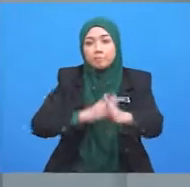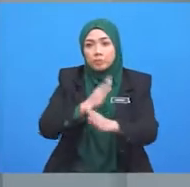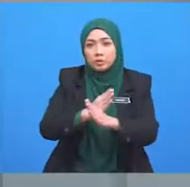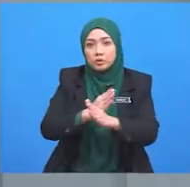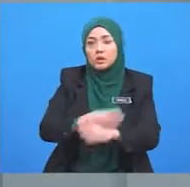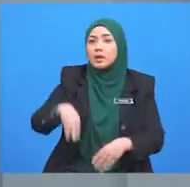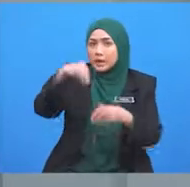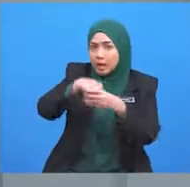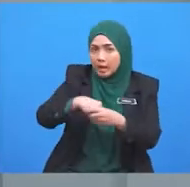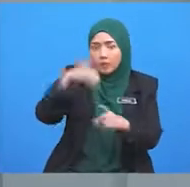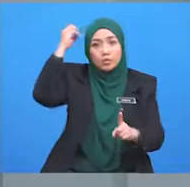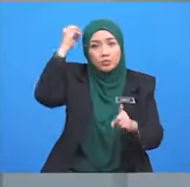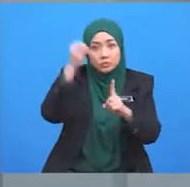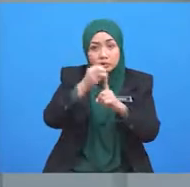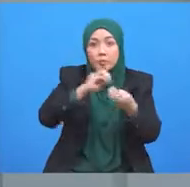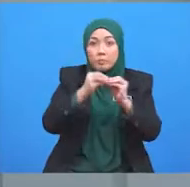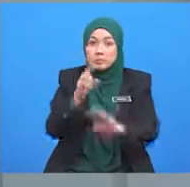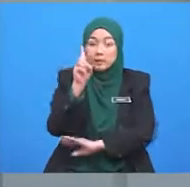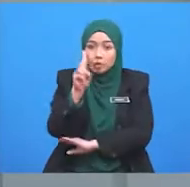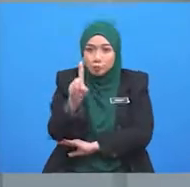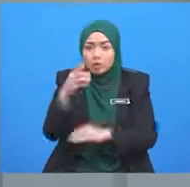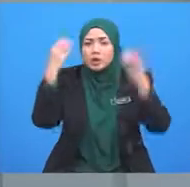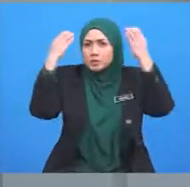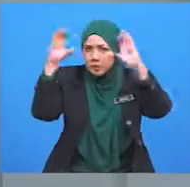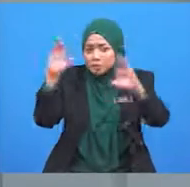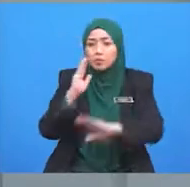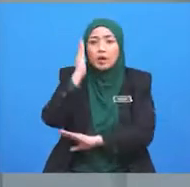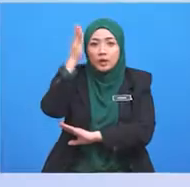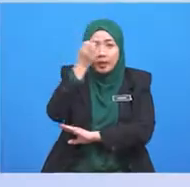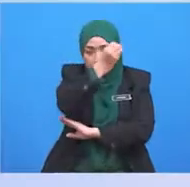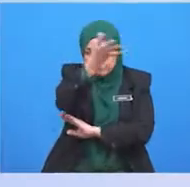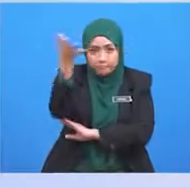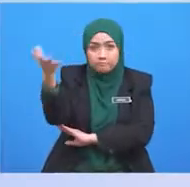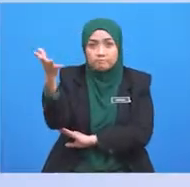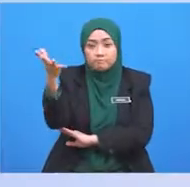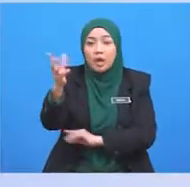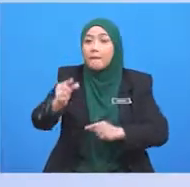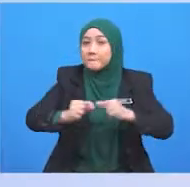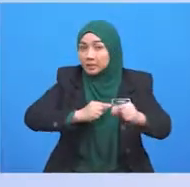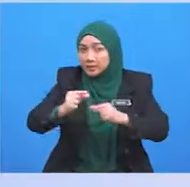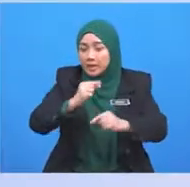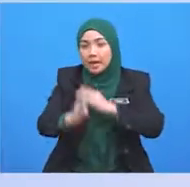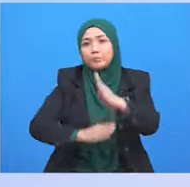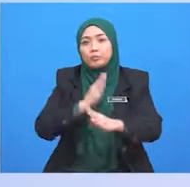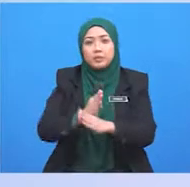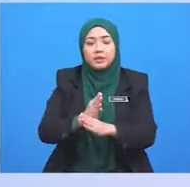Dalam objektif pembelajaran pertama, cikgu akan menjelaskan tentang pergerakan